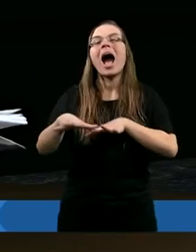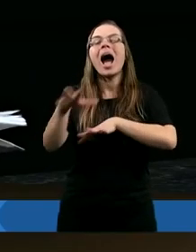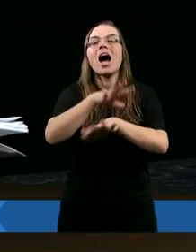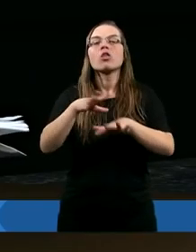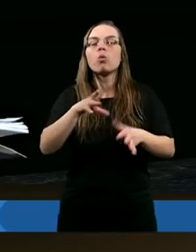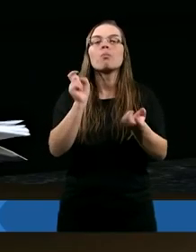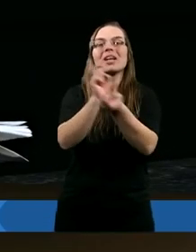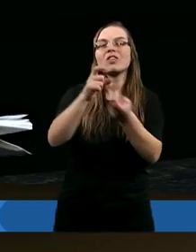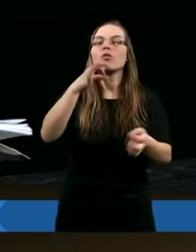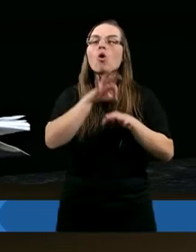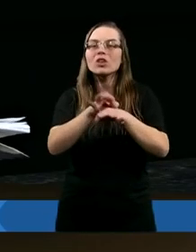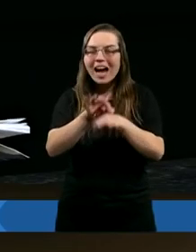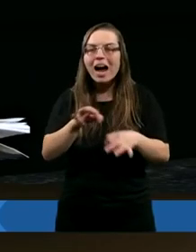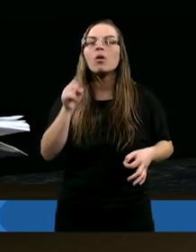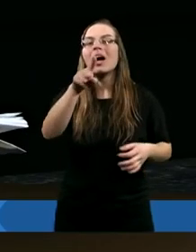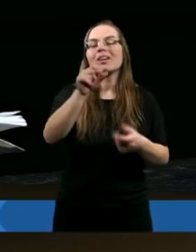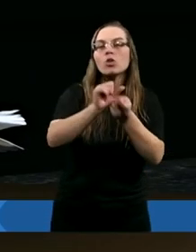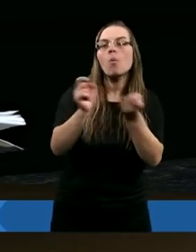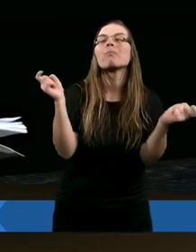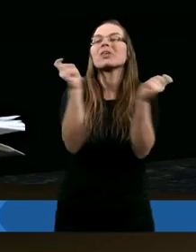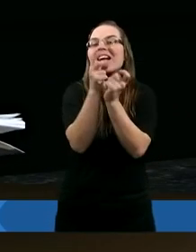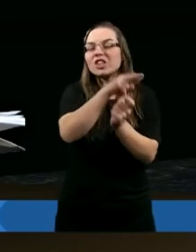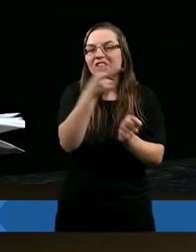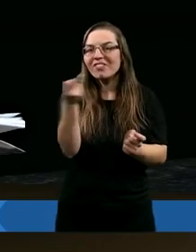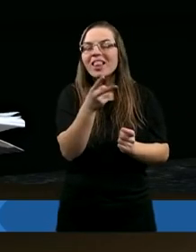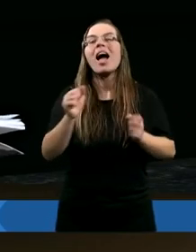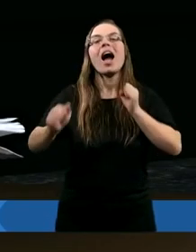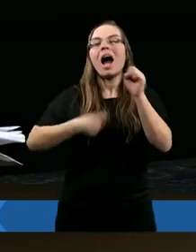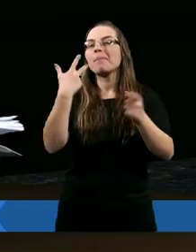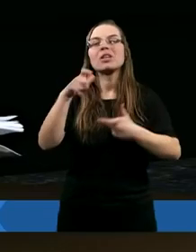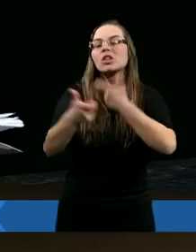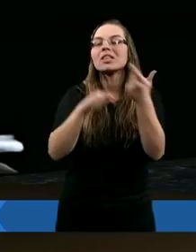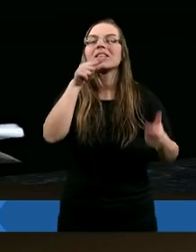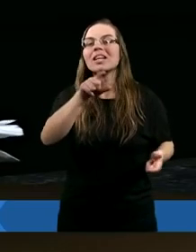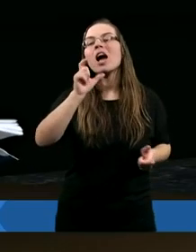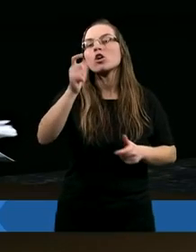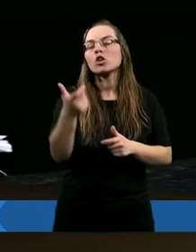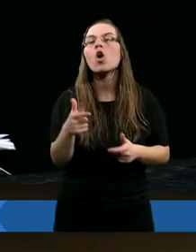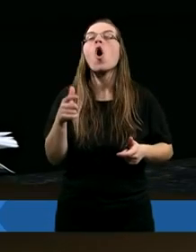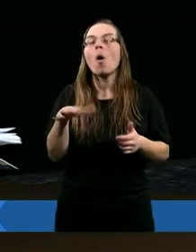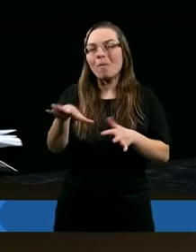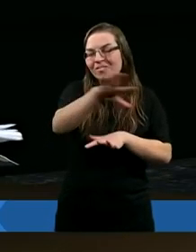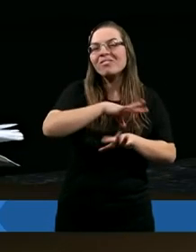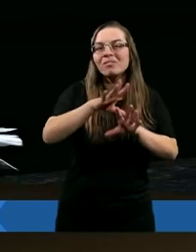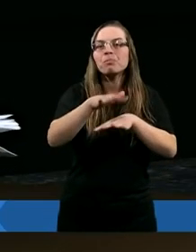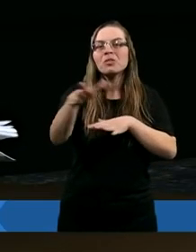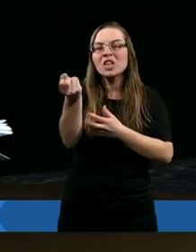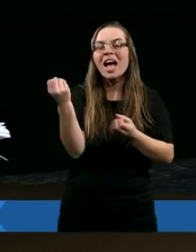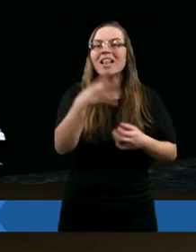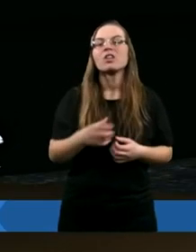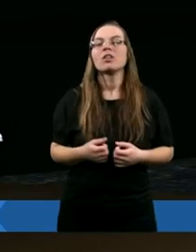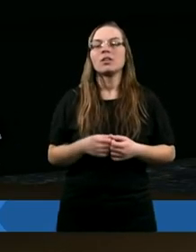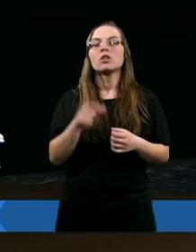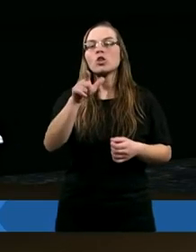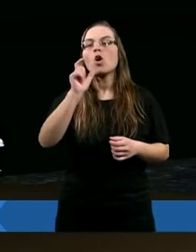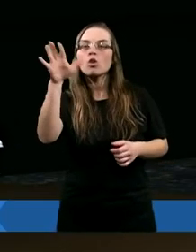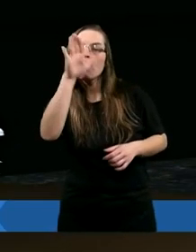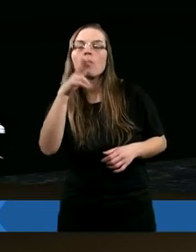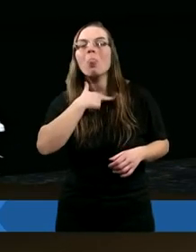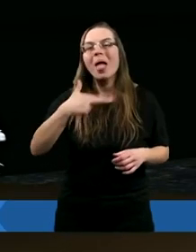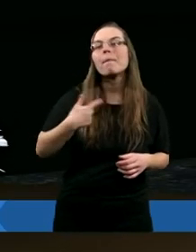przeciwko ciału. A te są w sobie przeciwne, abyście nie czynili tego, co chcecie. Tylko to, co